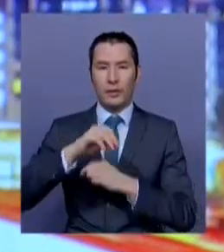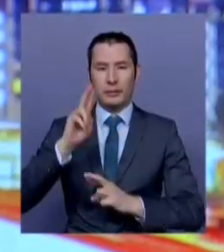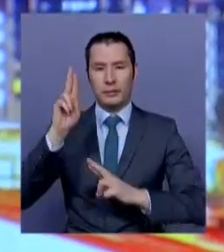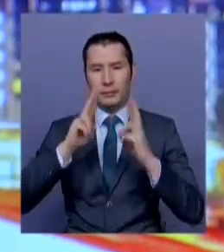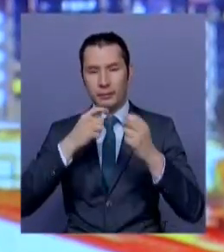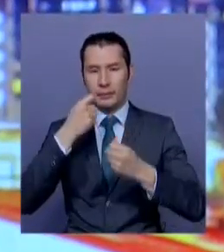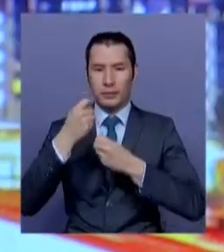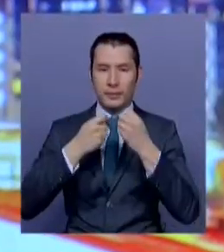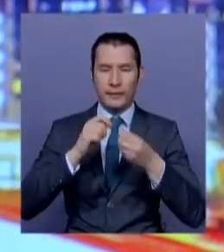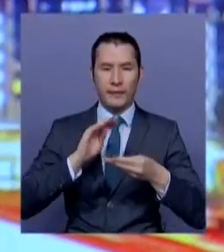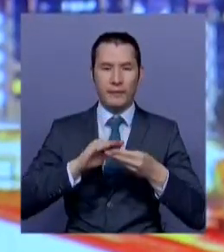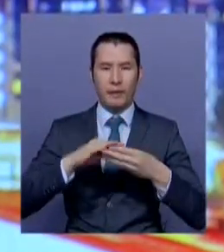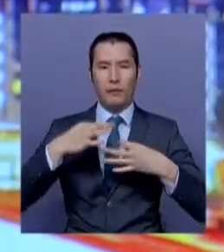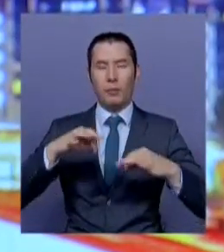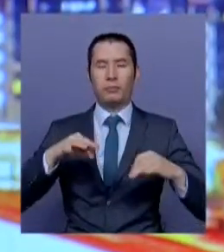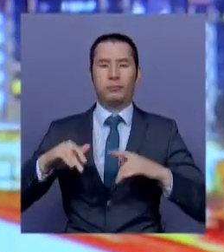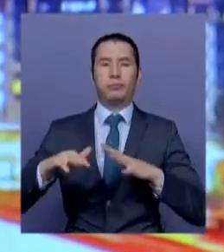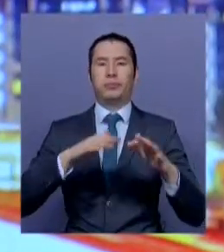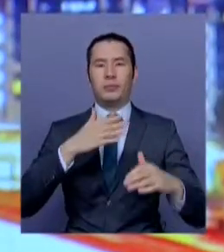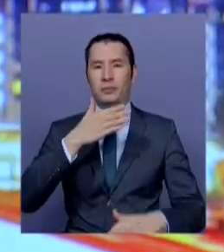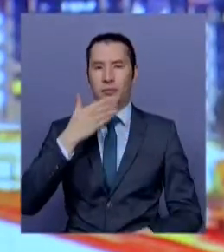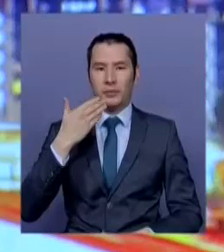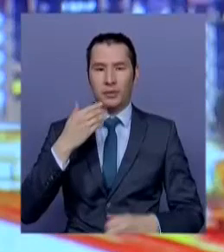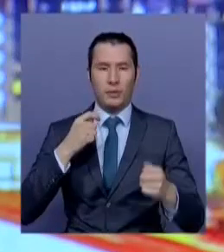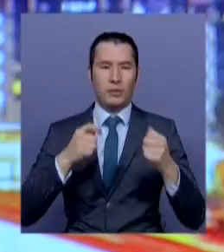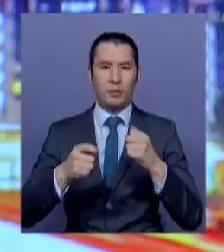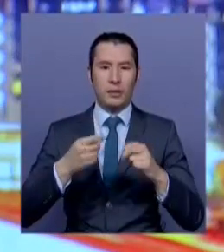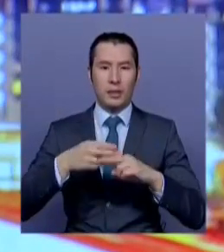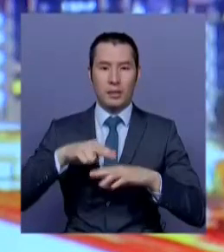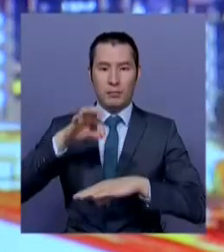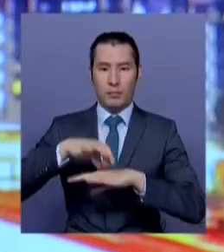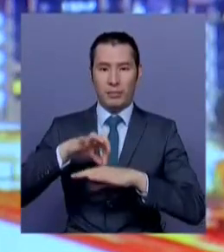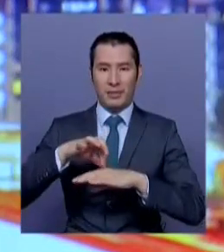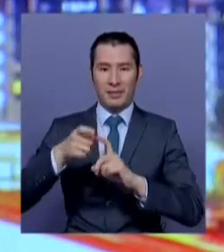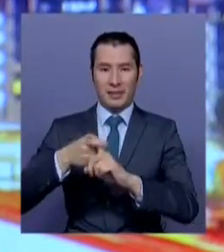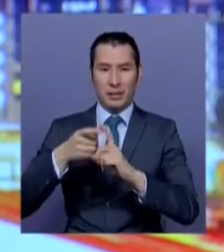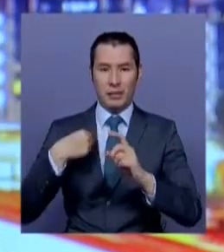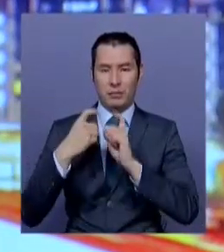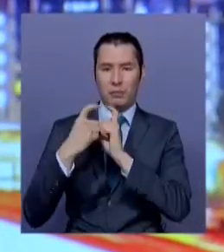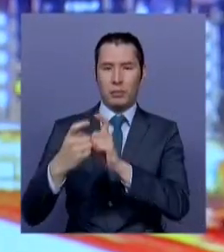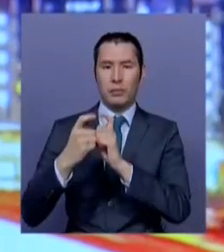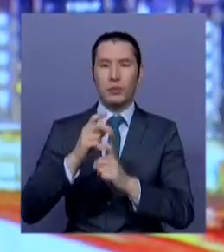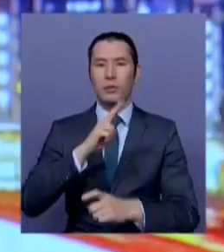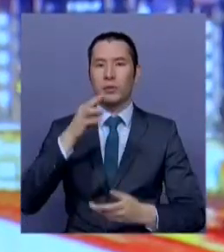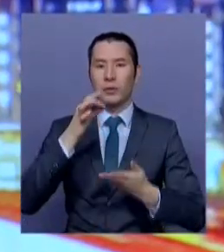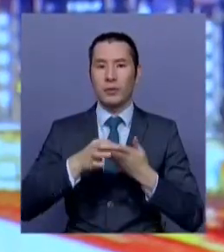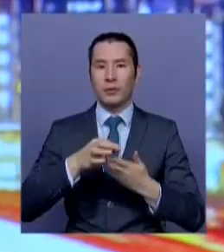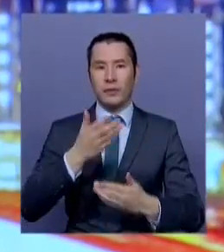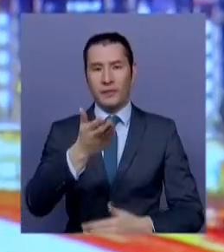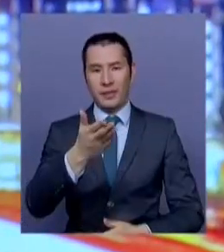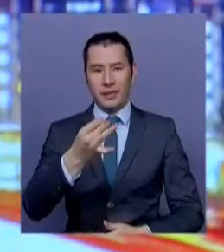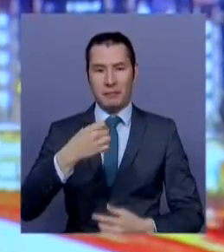болмайды. Індеттен келетін қауіп сейілмейді дейді дәрігерлер. Аурудың жолын кесу мына сізбен бізге байланысты.